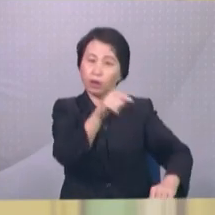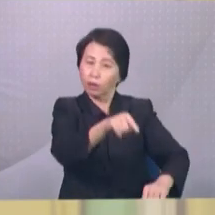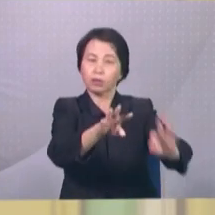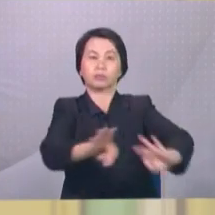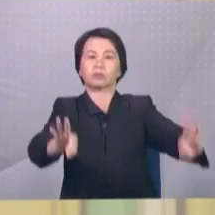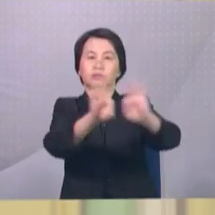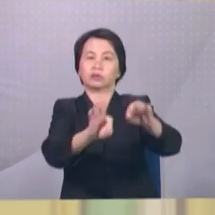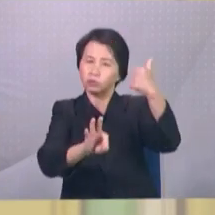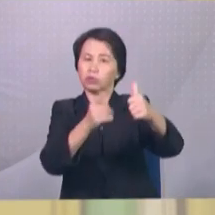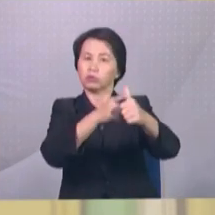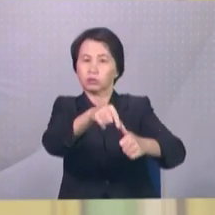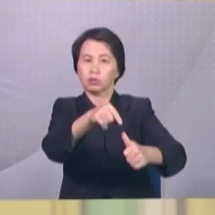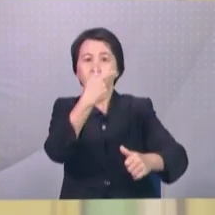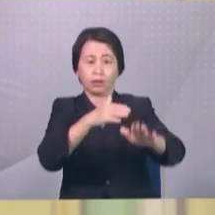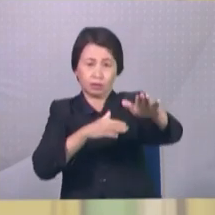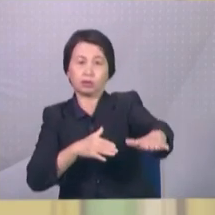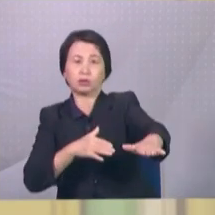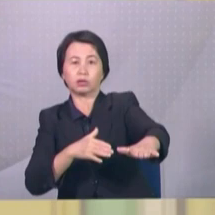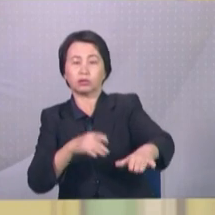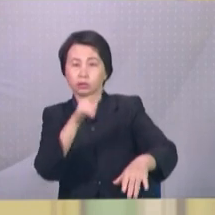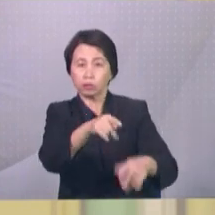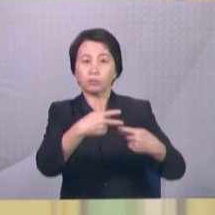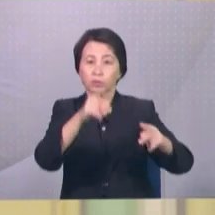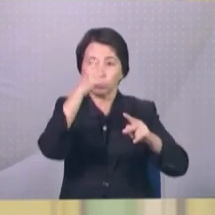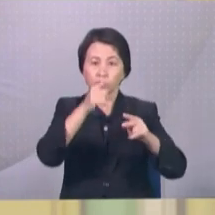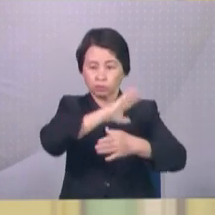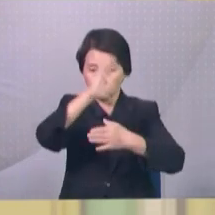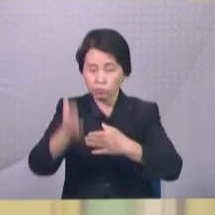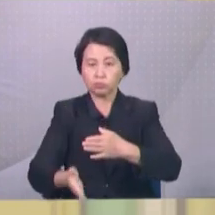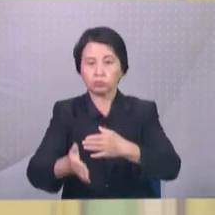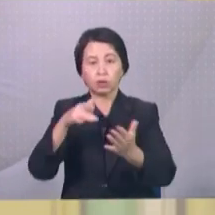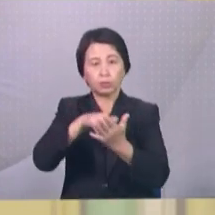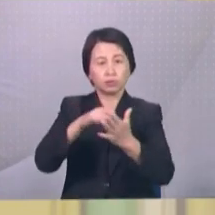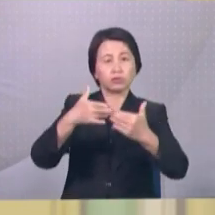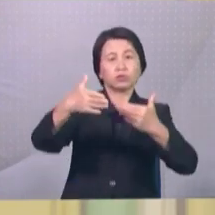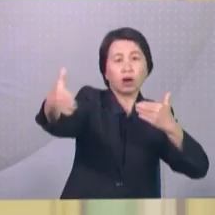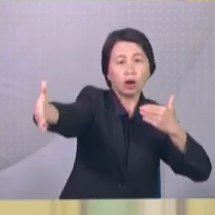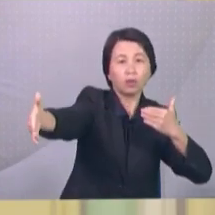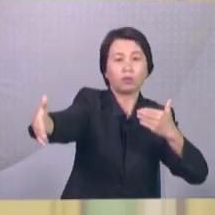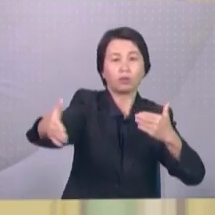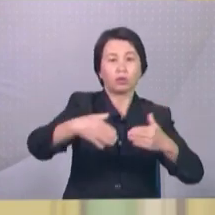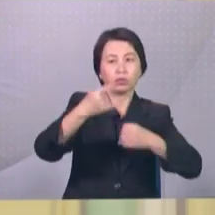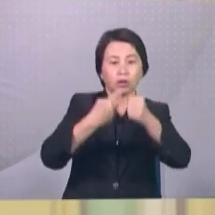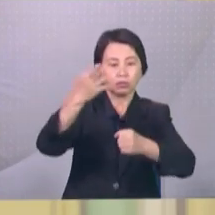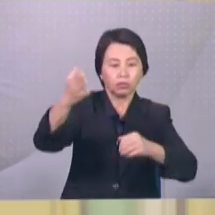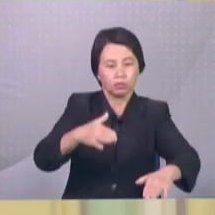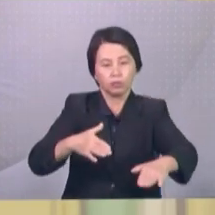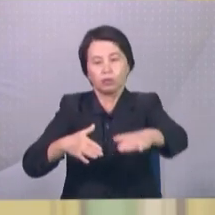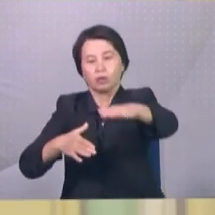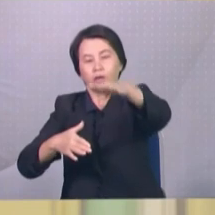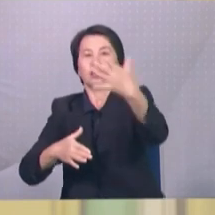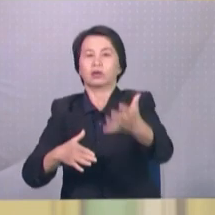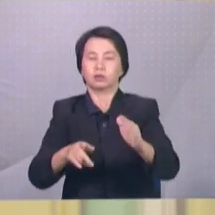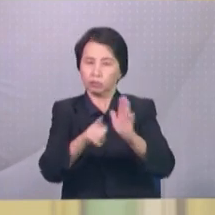keselamatan anak-anak. Anak-anak ini masih kecil, ruang mereka untuk menamatkan pengajiannya jauh lagi. Jadi kita utamakan